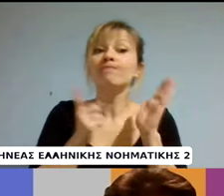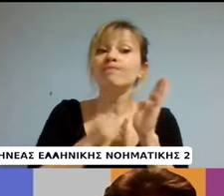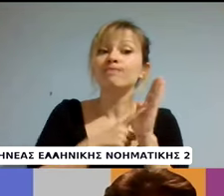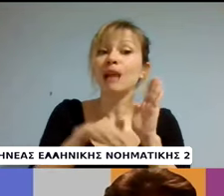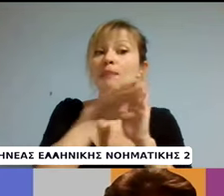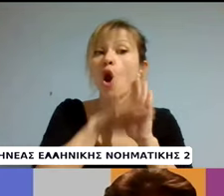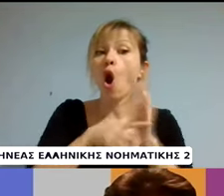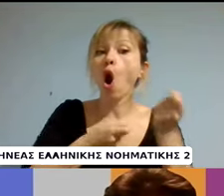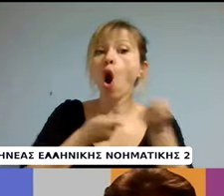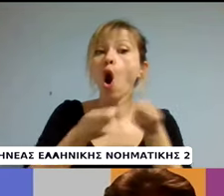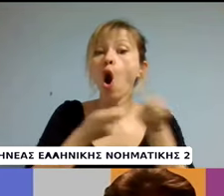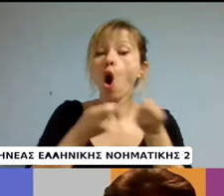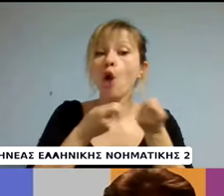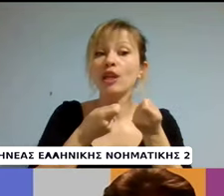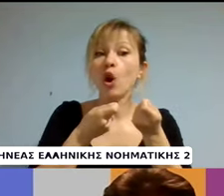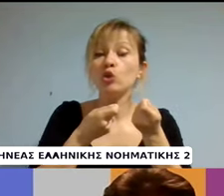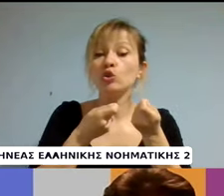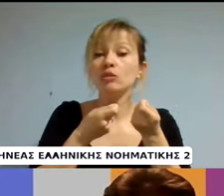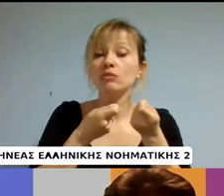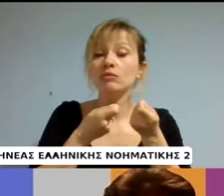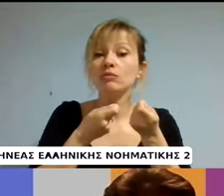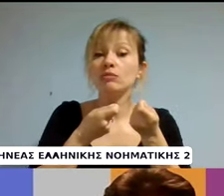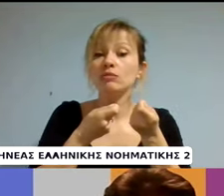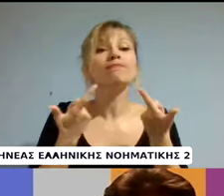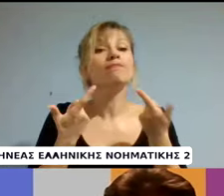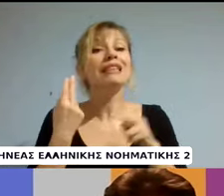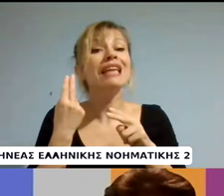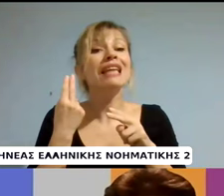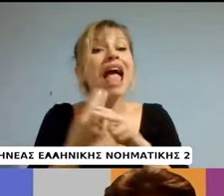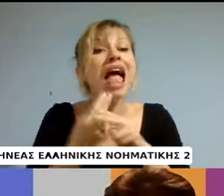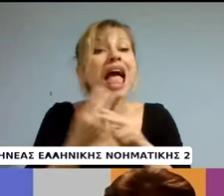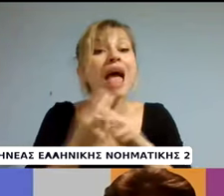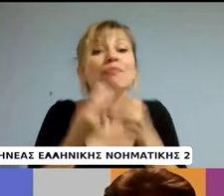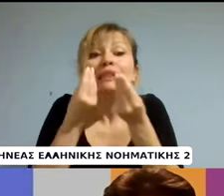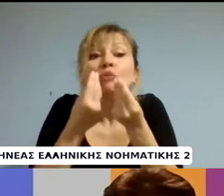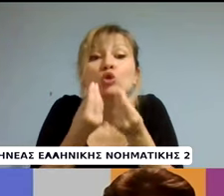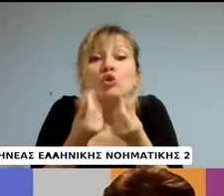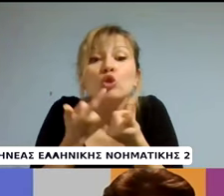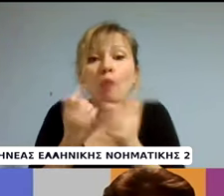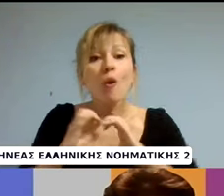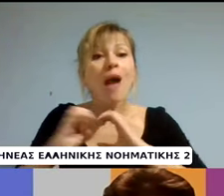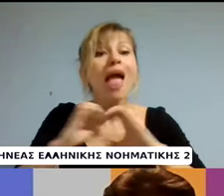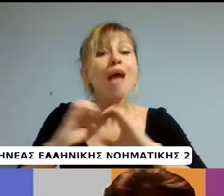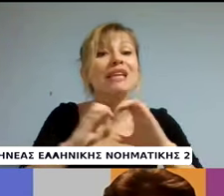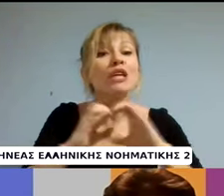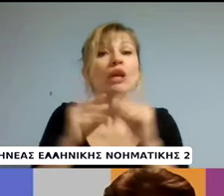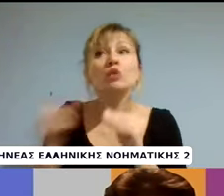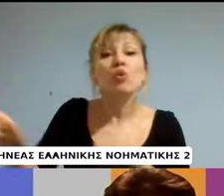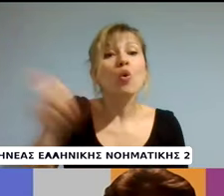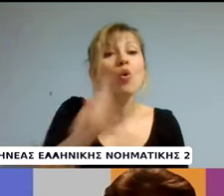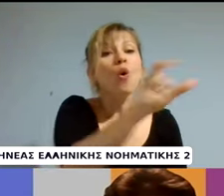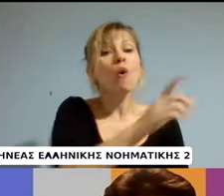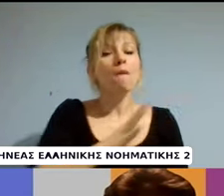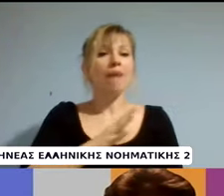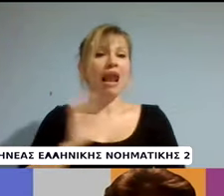ως προστασία συμβουλή προς τους συναδέλφους κάποια επίσημα κανάλια μέσω των οποίων θα επικοινωνούν οι πελάτες, π.χ. μέσω του πρόσωπου.